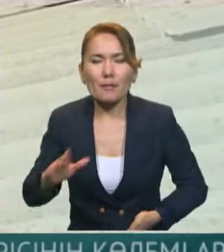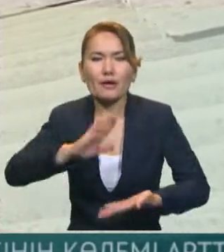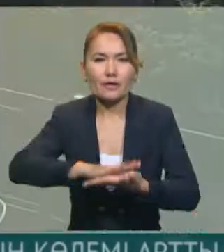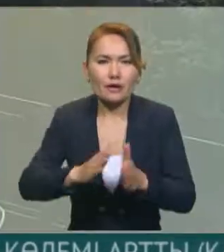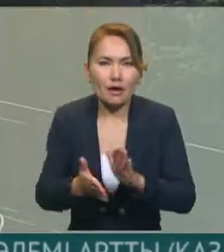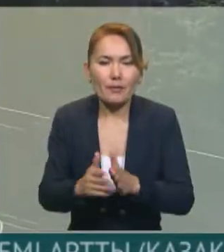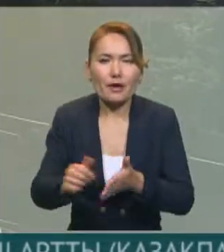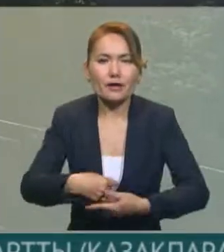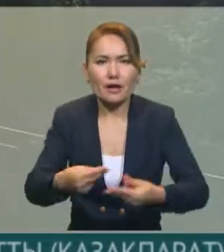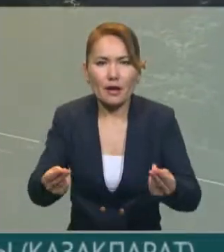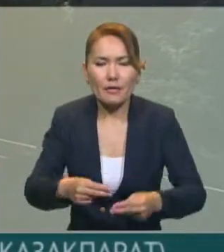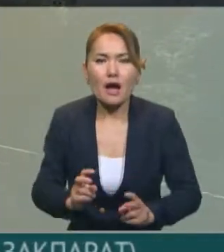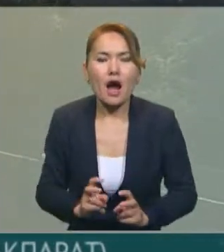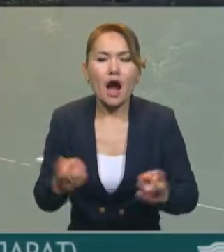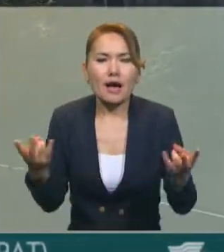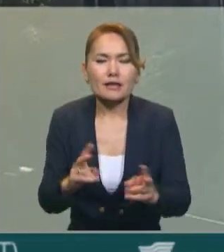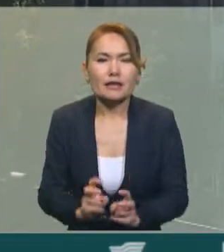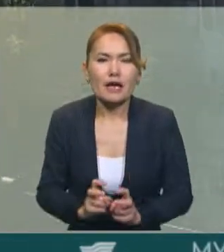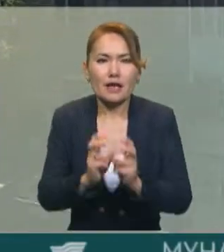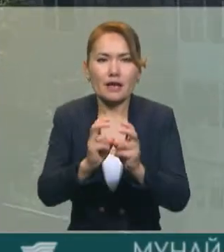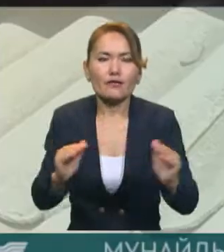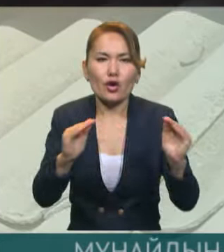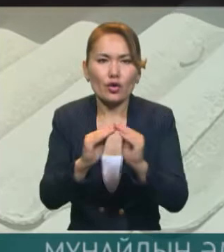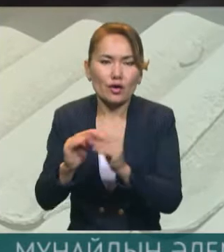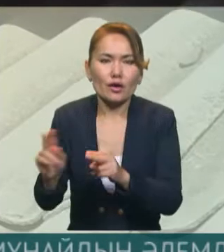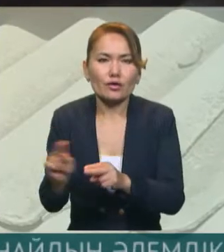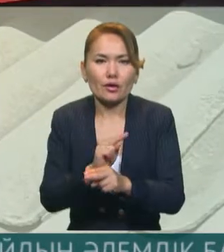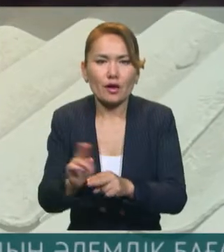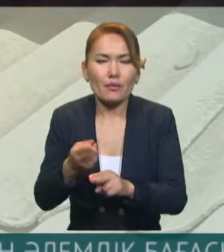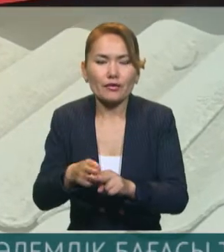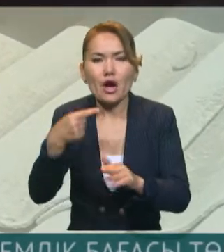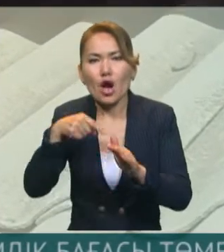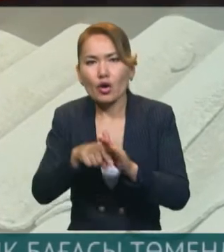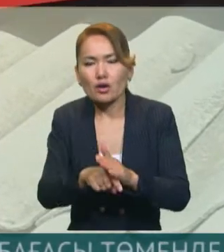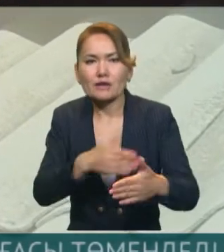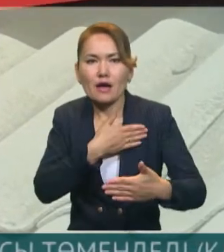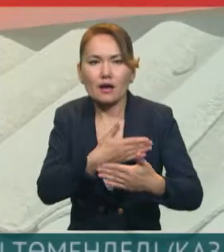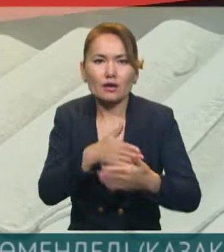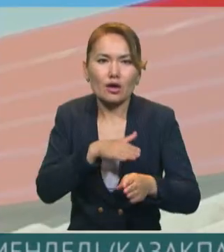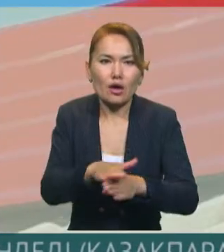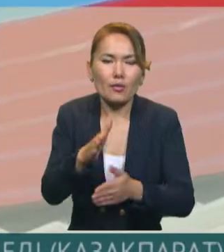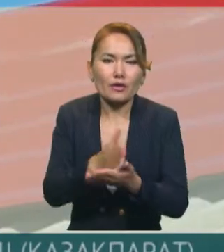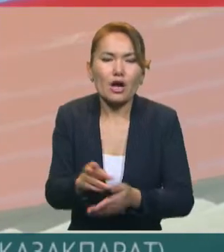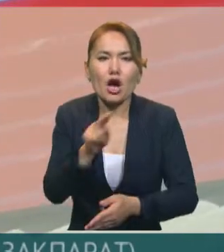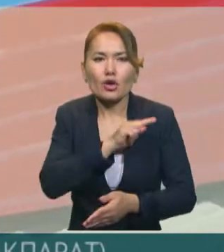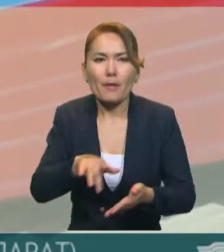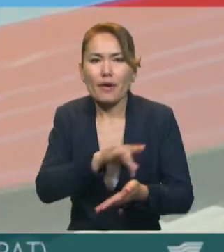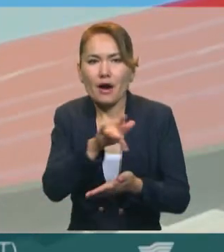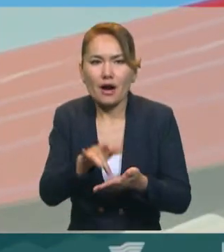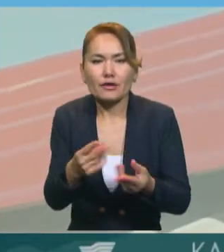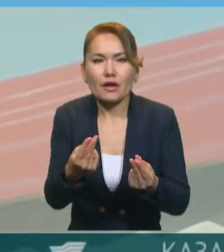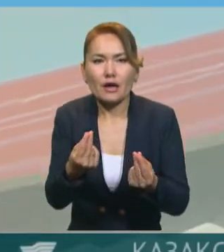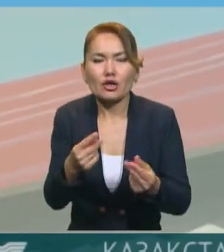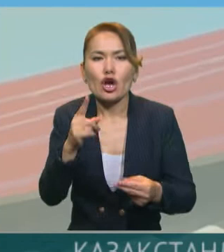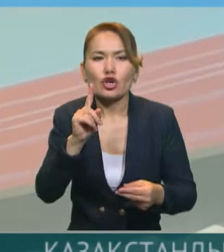шарт жасасып, қажетті лифтілерге тапсырыс берілген. 5 үйдің ішінде құрылыс қызу жүріп жатыр. Бұл жұмыстарға қала қазынасынан